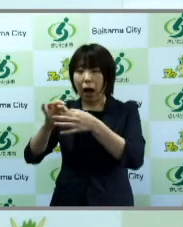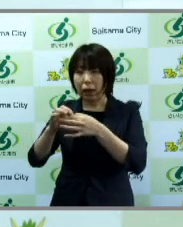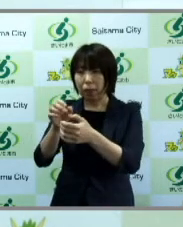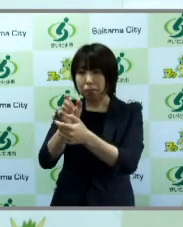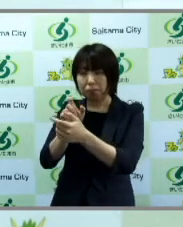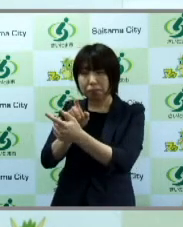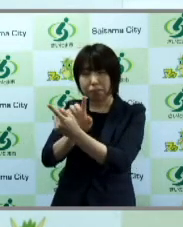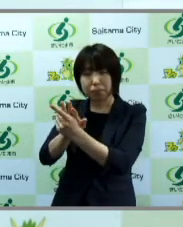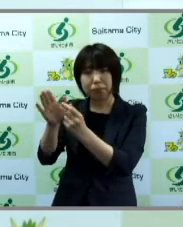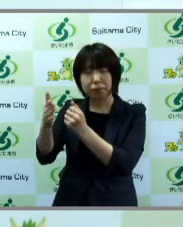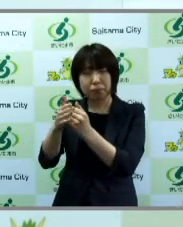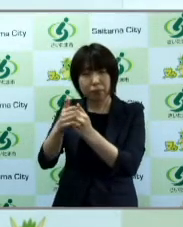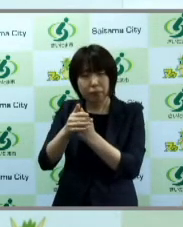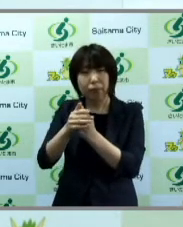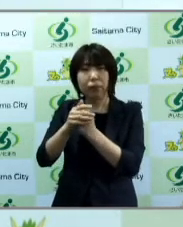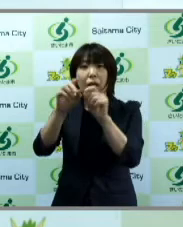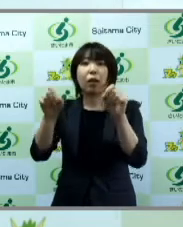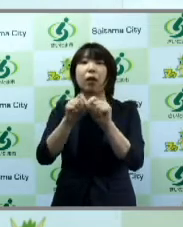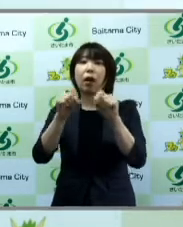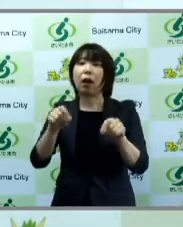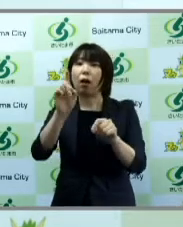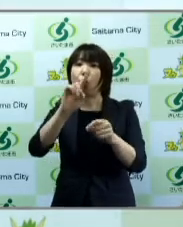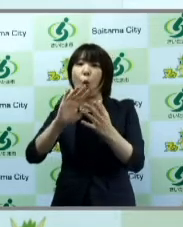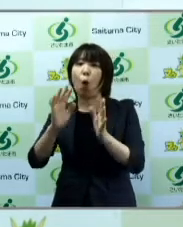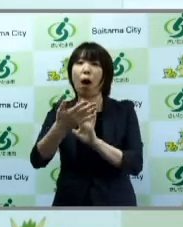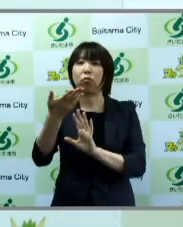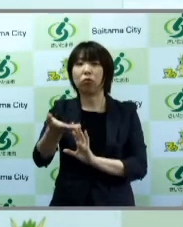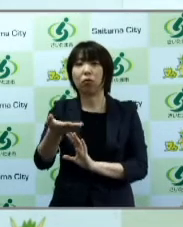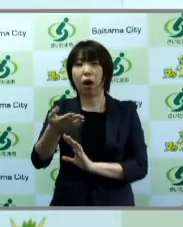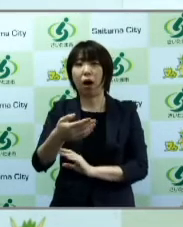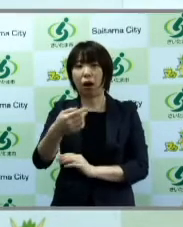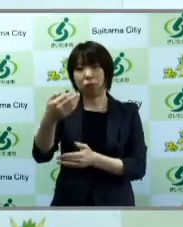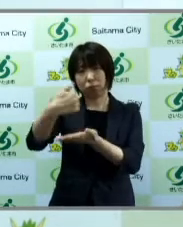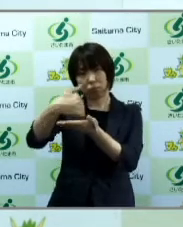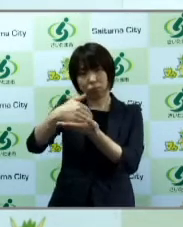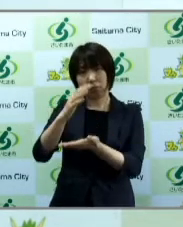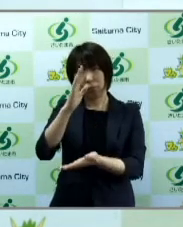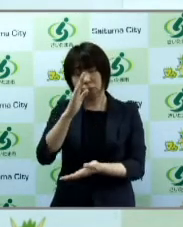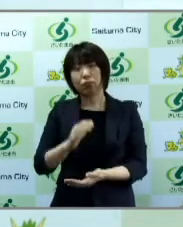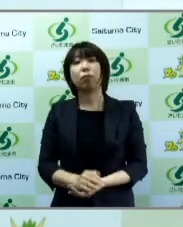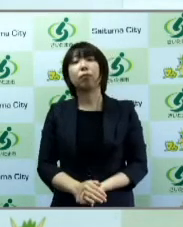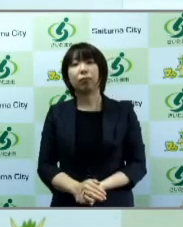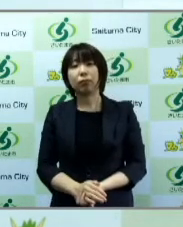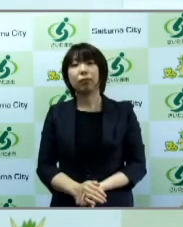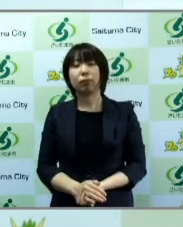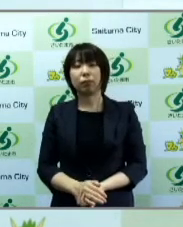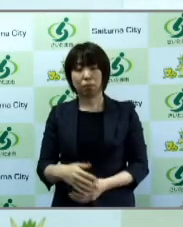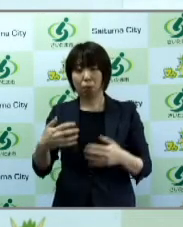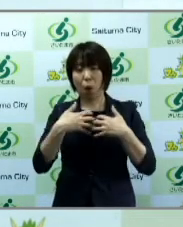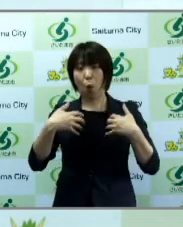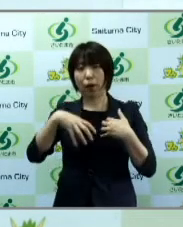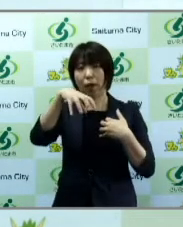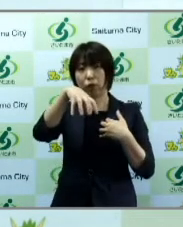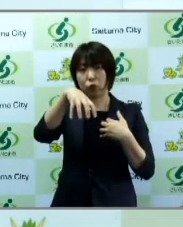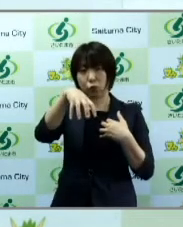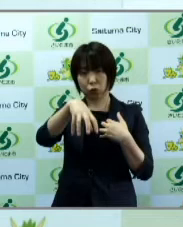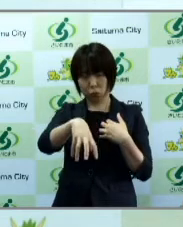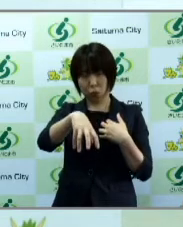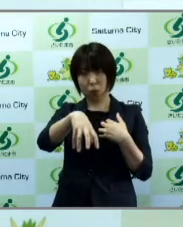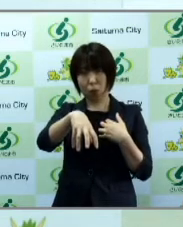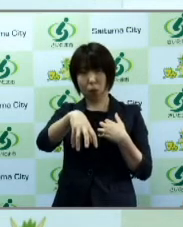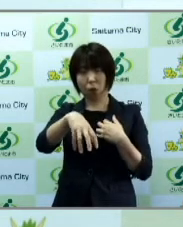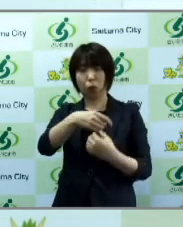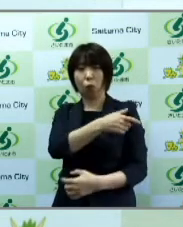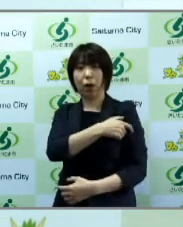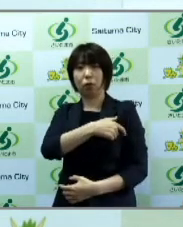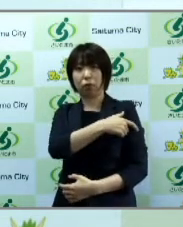体的に何がどう変わるのかということをもうちょっと説明いただきたいんですけれども、はい、 まず保健所の機能そのものもですね、今やはり